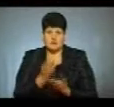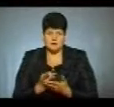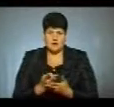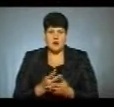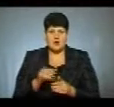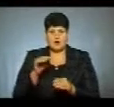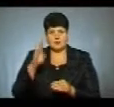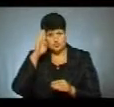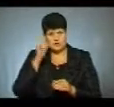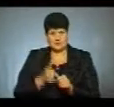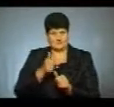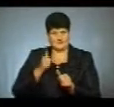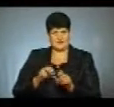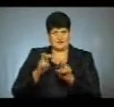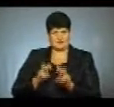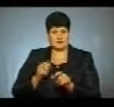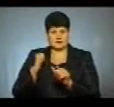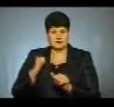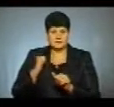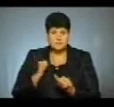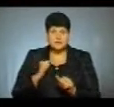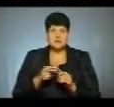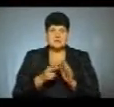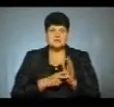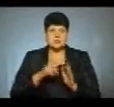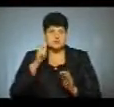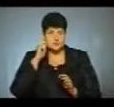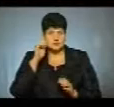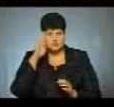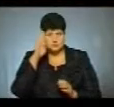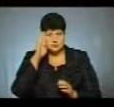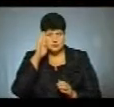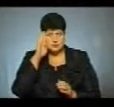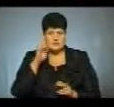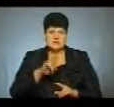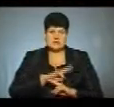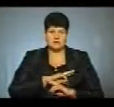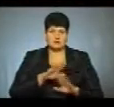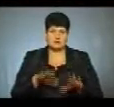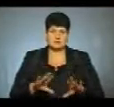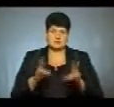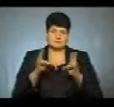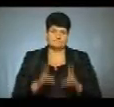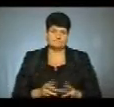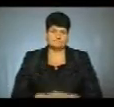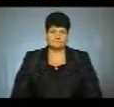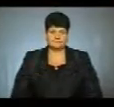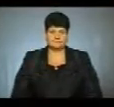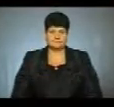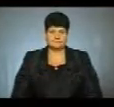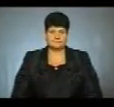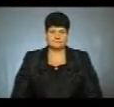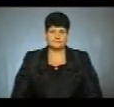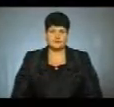Пасажир, який сидів за ним на мотоциклі, 17-річний молодий чоловік, загинув на місці пригоди. Чи кермувальник